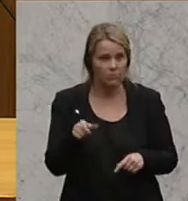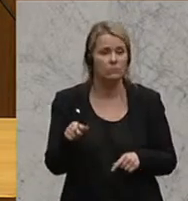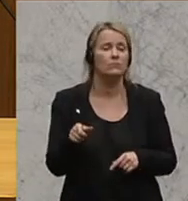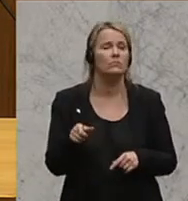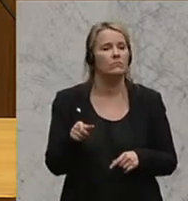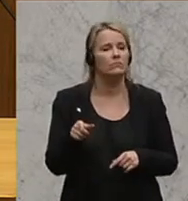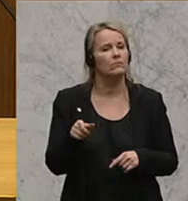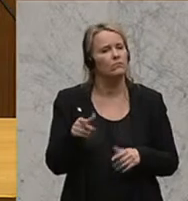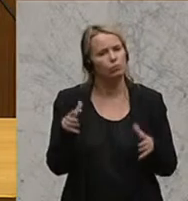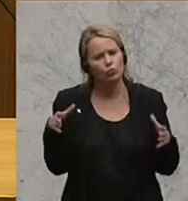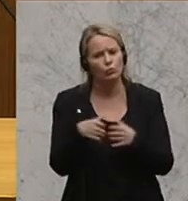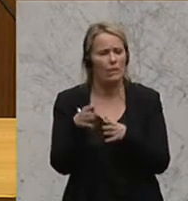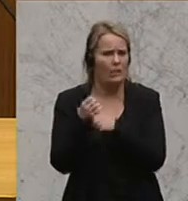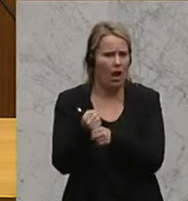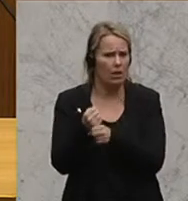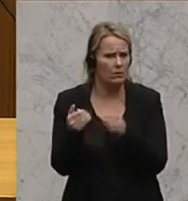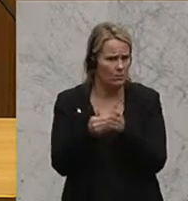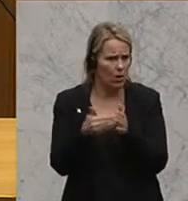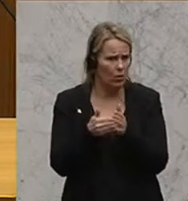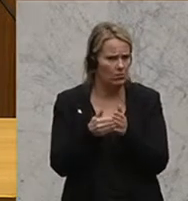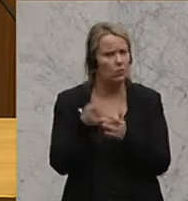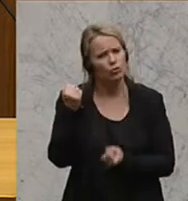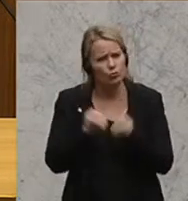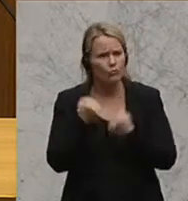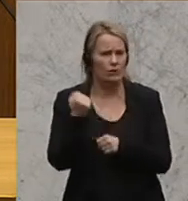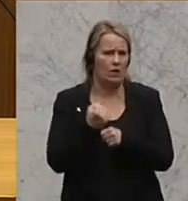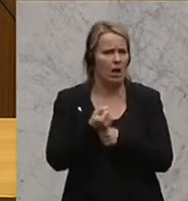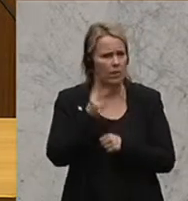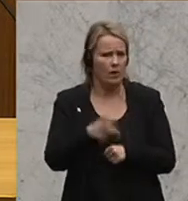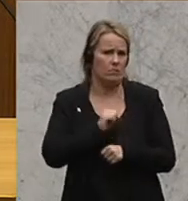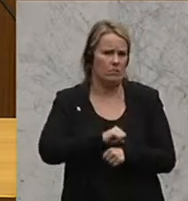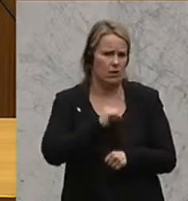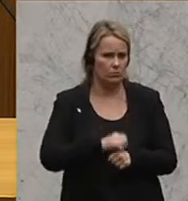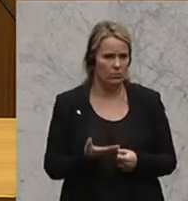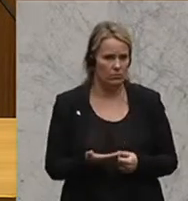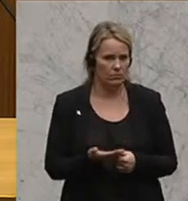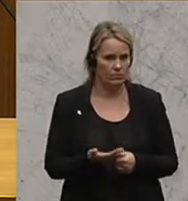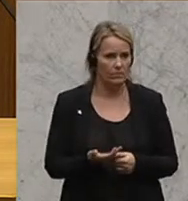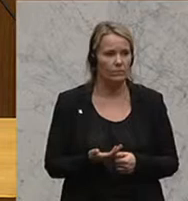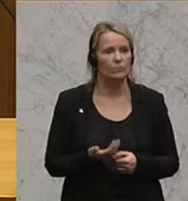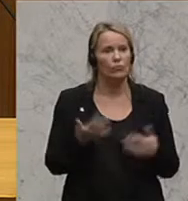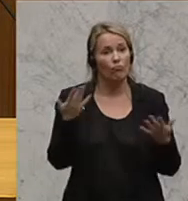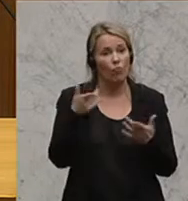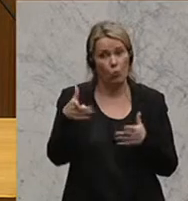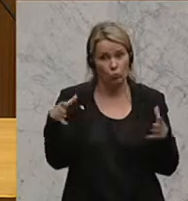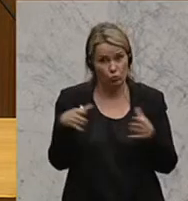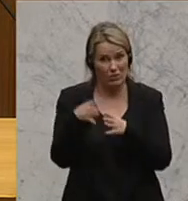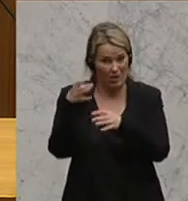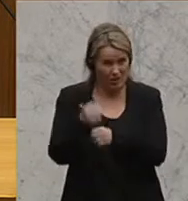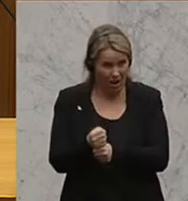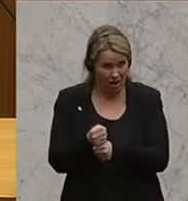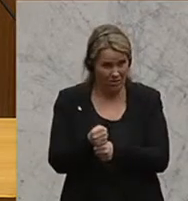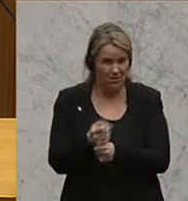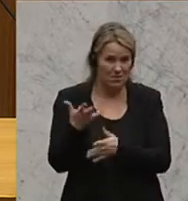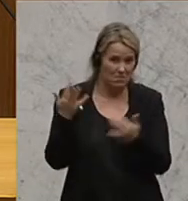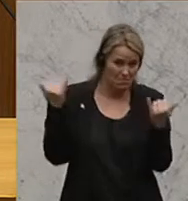einen Zusammenhalt auch brauchen, um diesen schwierigen Job auszuüben. Aber dort, wo dieser Zusammenhalt